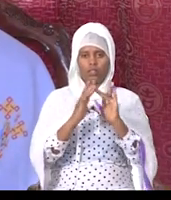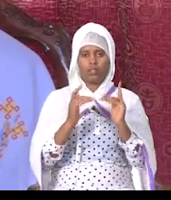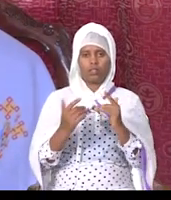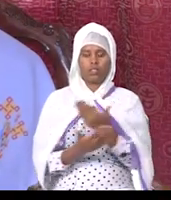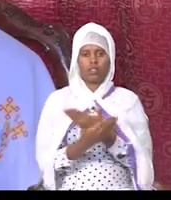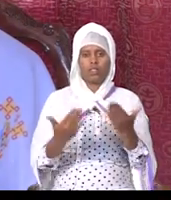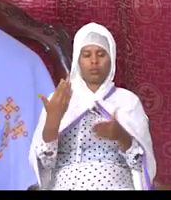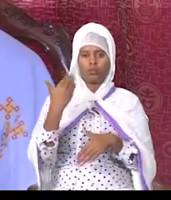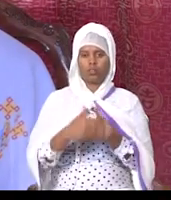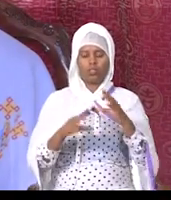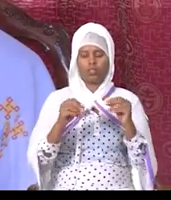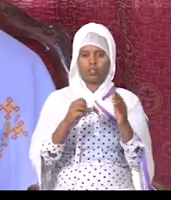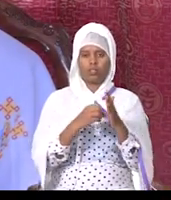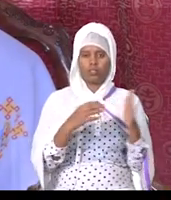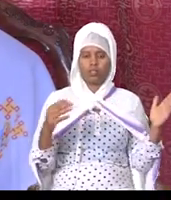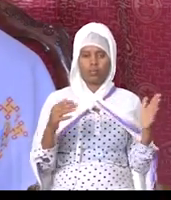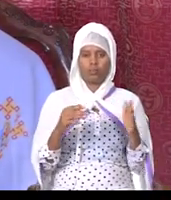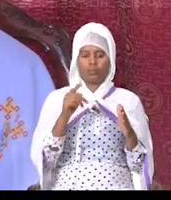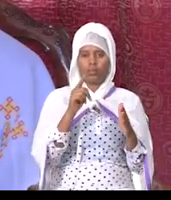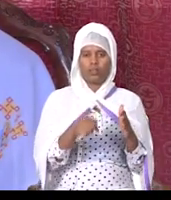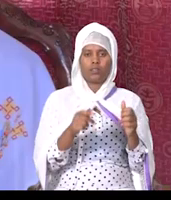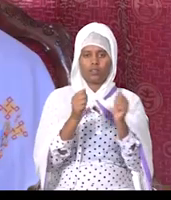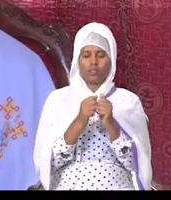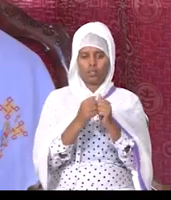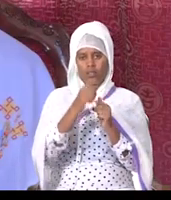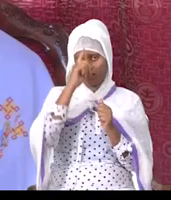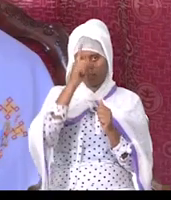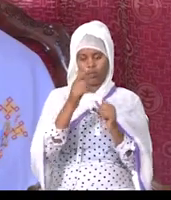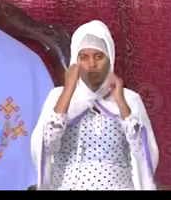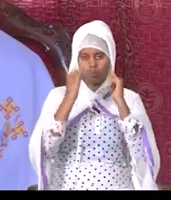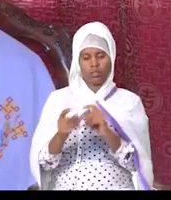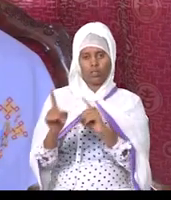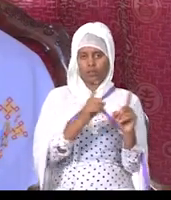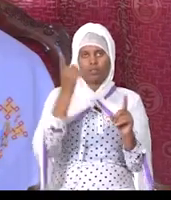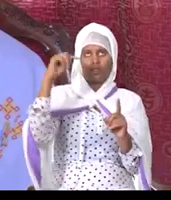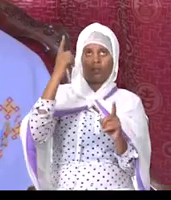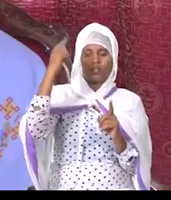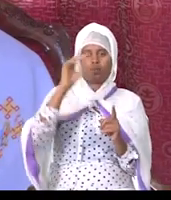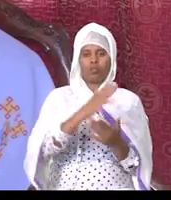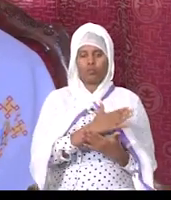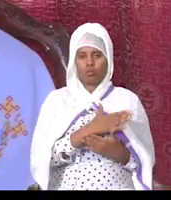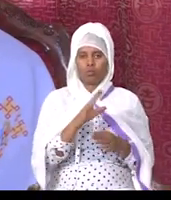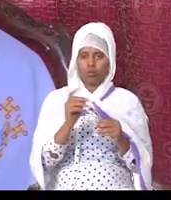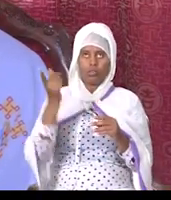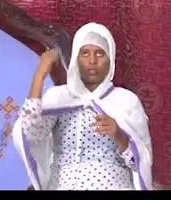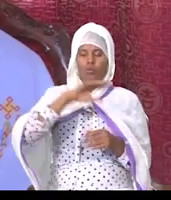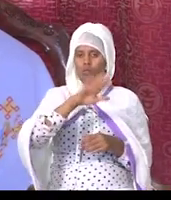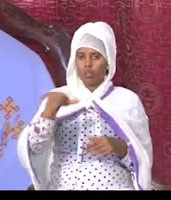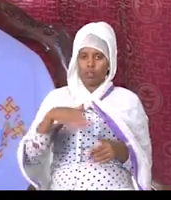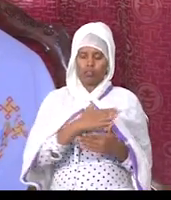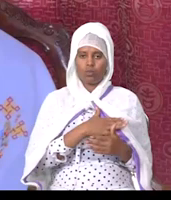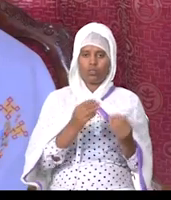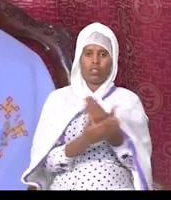ቤተክርስትያን ኣይትፍፅምን እያ። ስለዚ ነዚ ነገር ዝተረዲኹም ክቡራን ህዝቢ እግዚኣብሔር፣ እግዚኣብሔር ይፈትወኩም እዩ፣